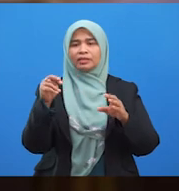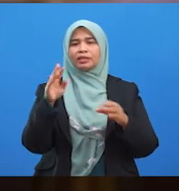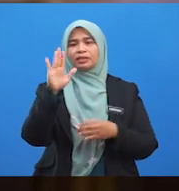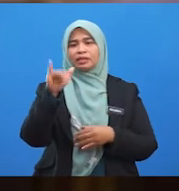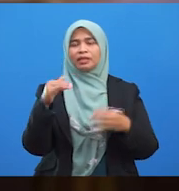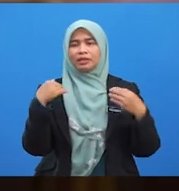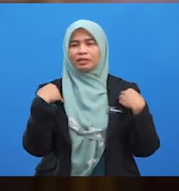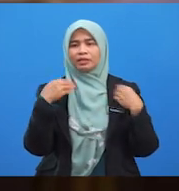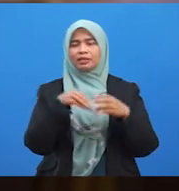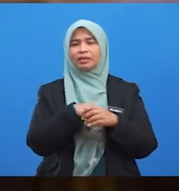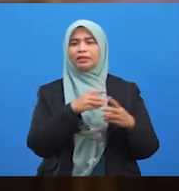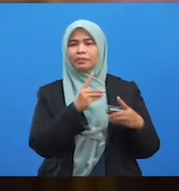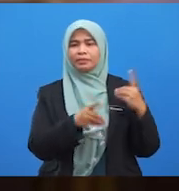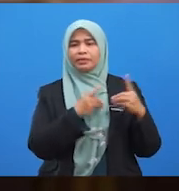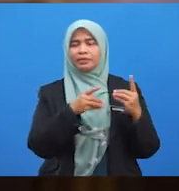Mahkamah ini.